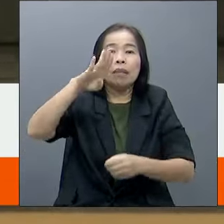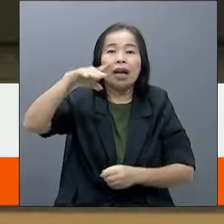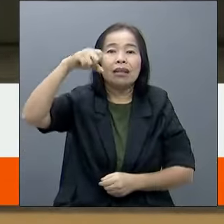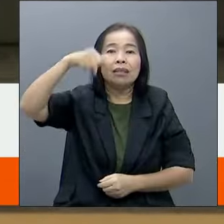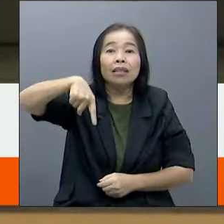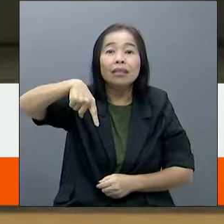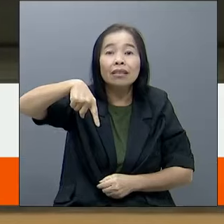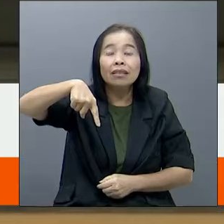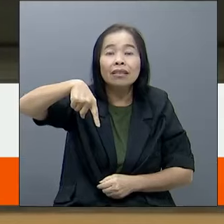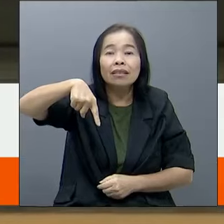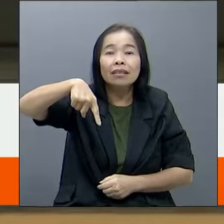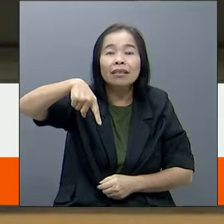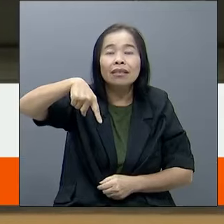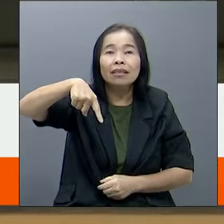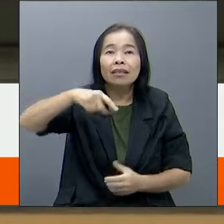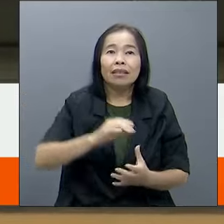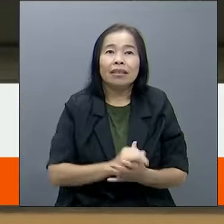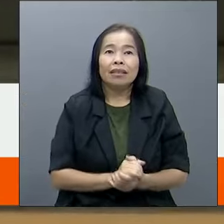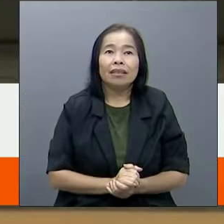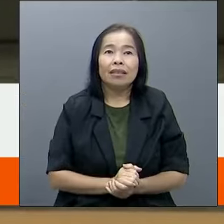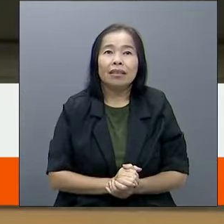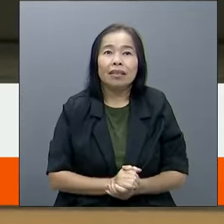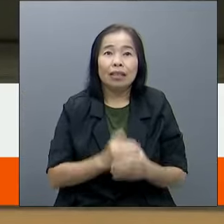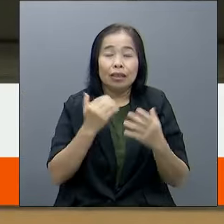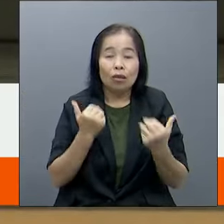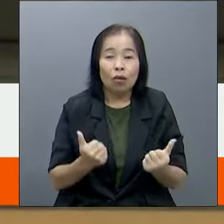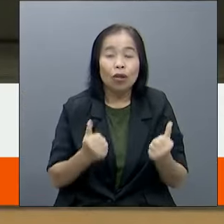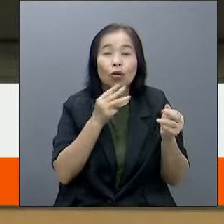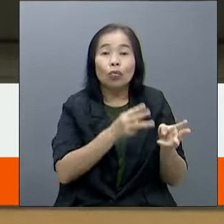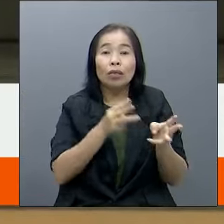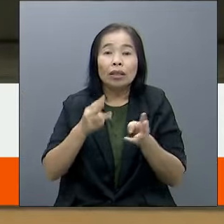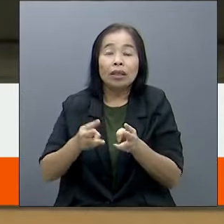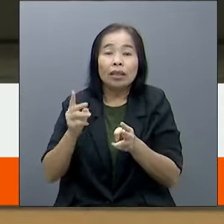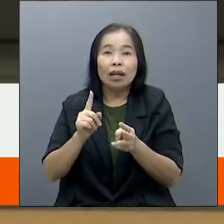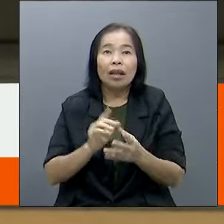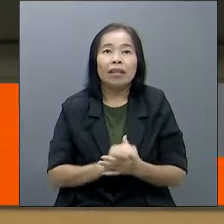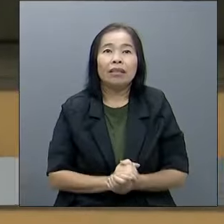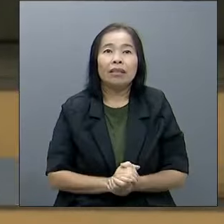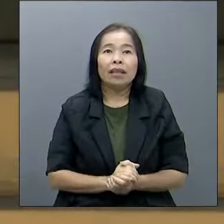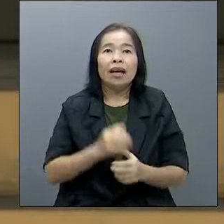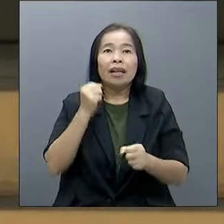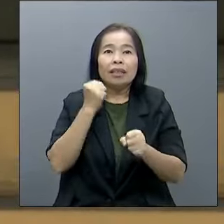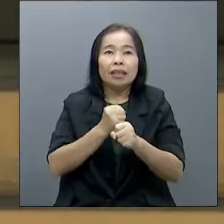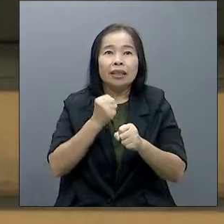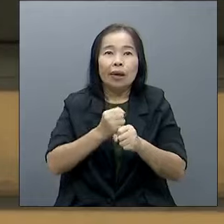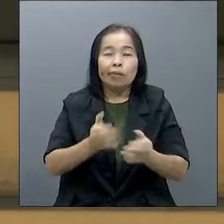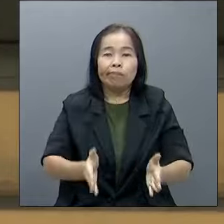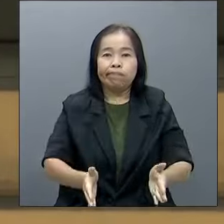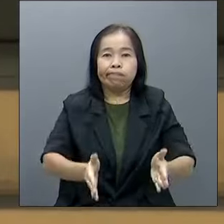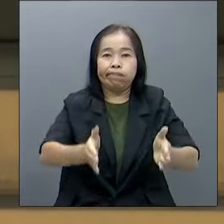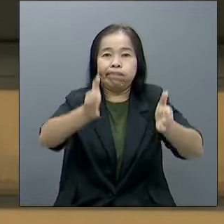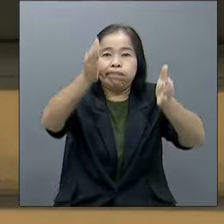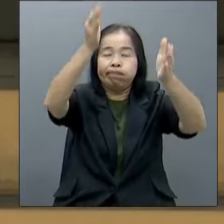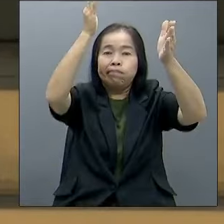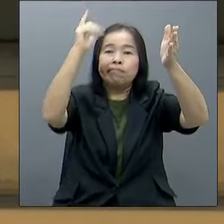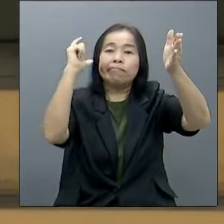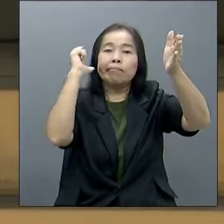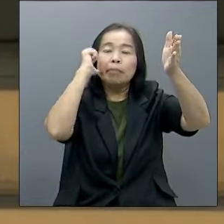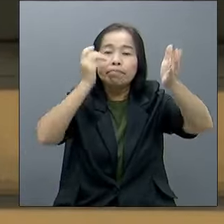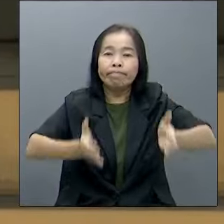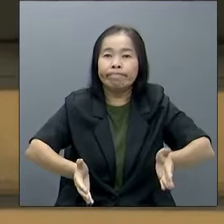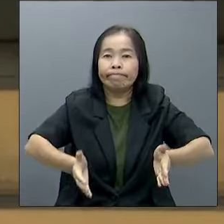ซึ่งในขณ Melanie yardals ก็คือเราจะสร้างเป็นตึกสูงขไป แต